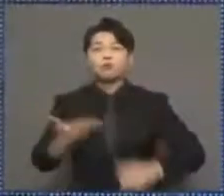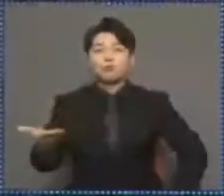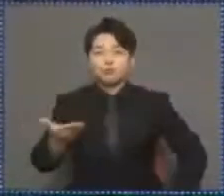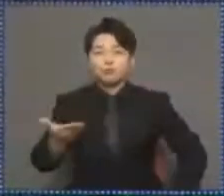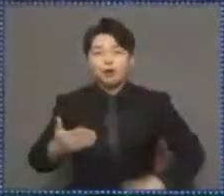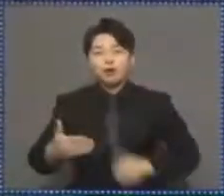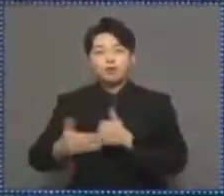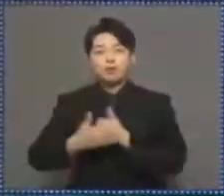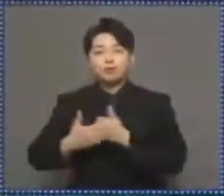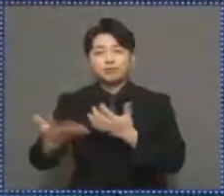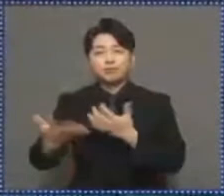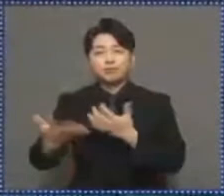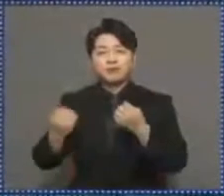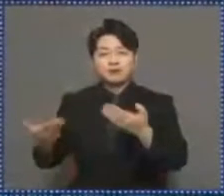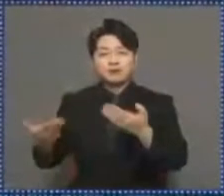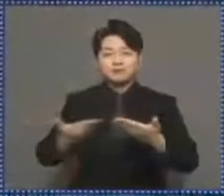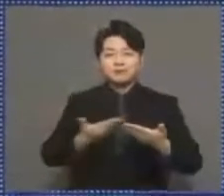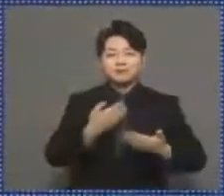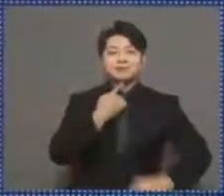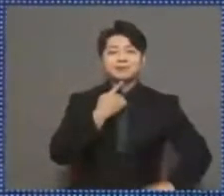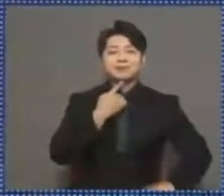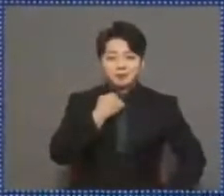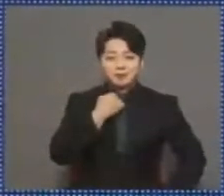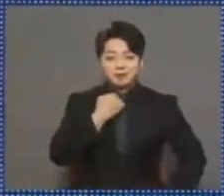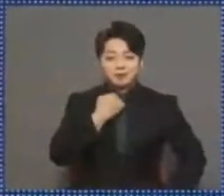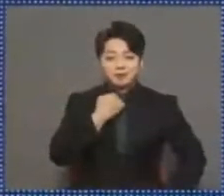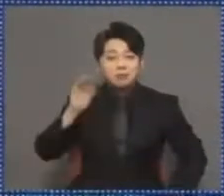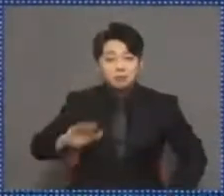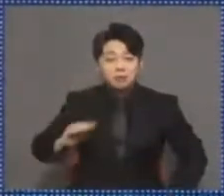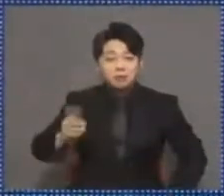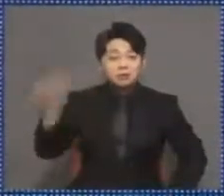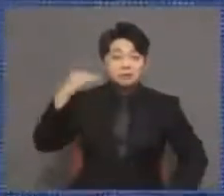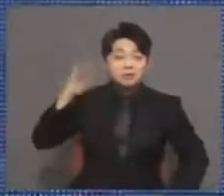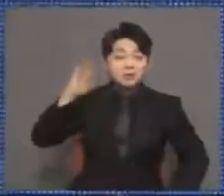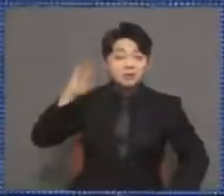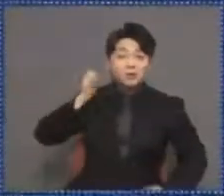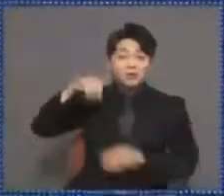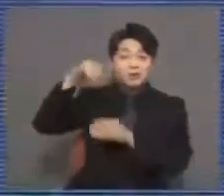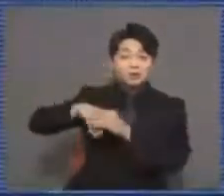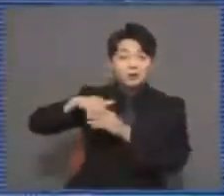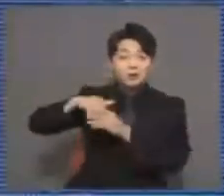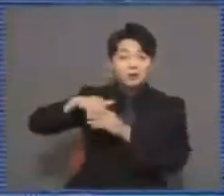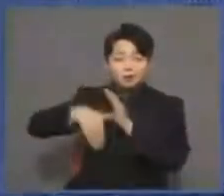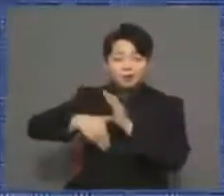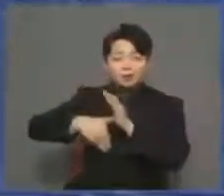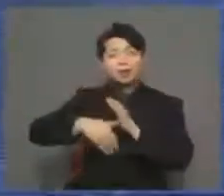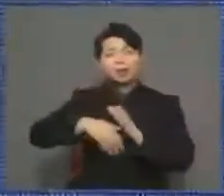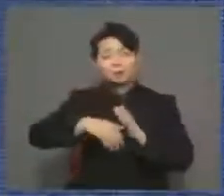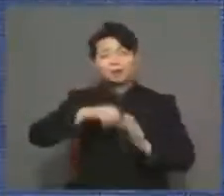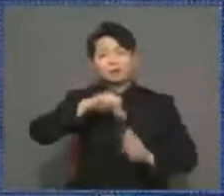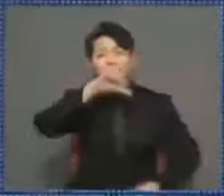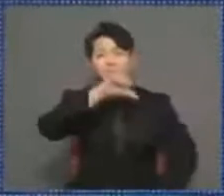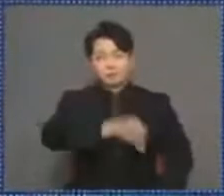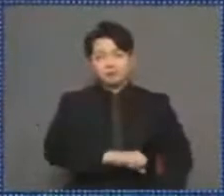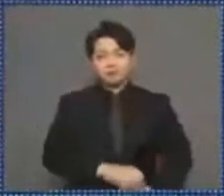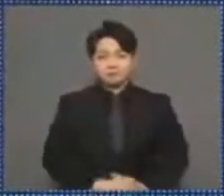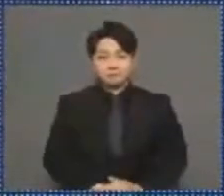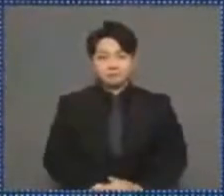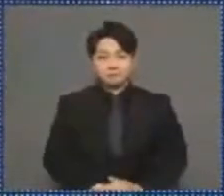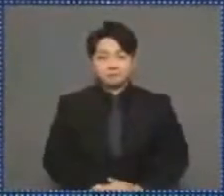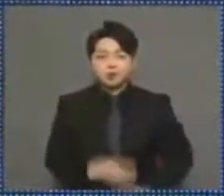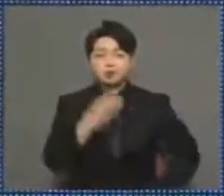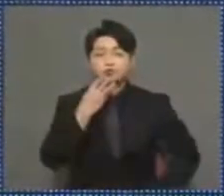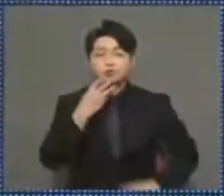압도적으로 밀어주셨습니다. 하지만 이번 대선에서는 우리가 선택받지 못했습니다. 여러분, 수도권